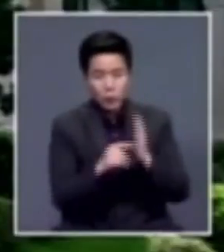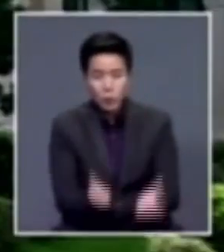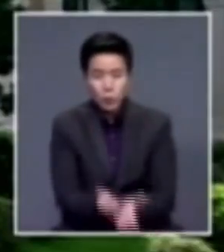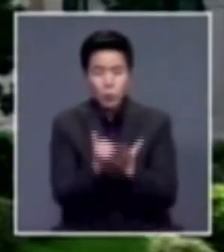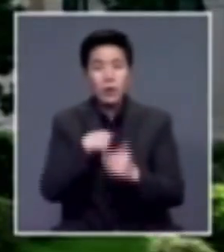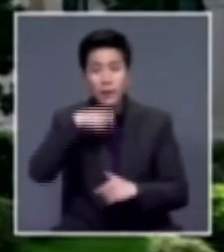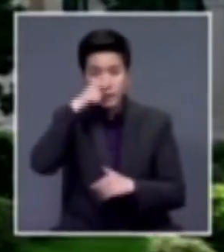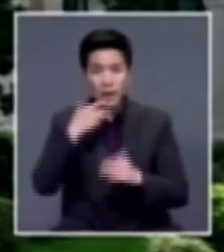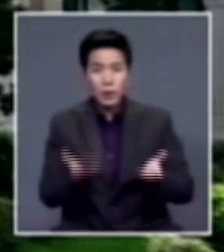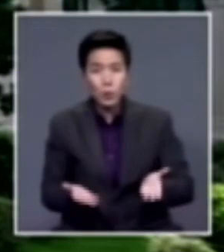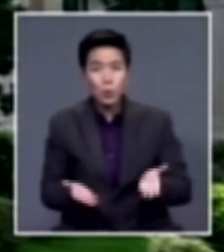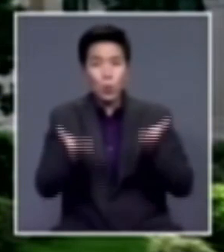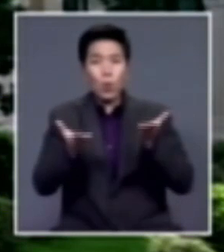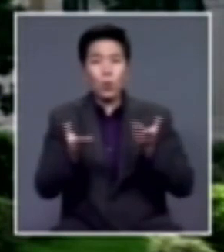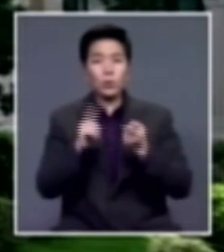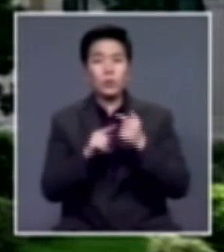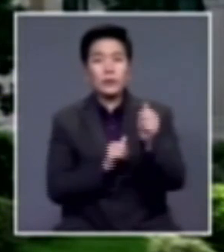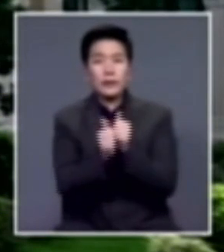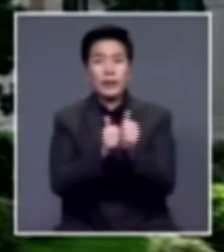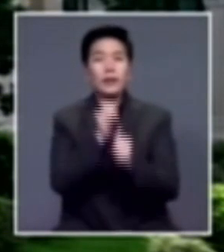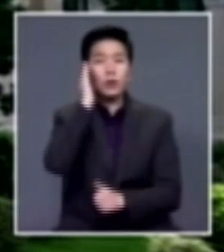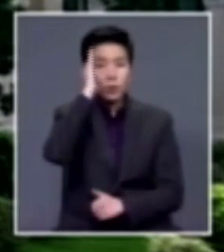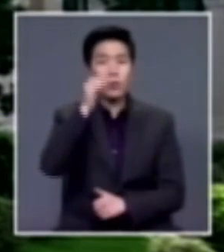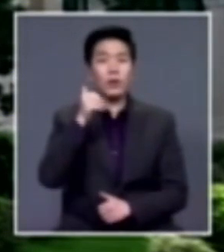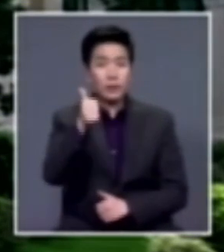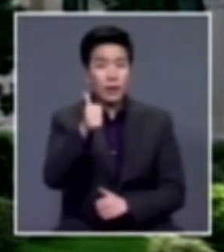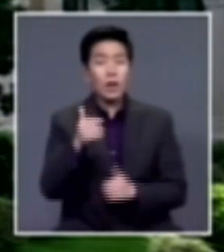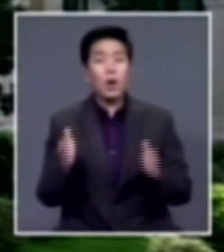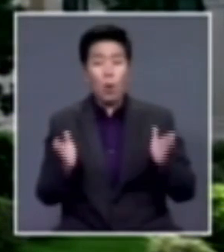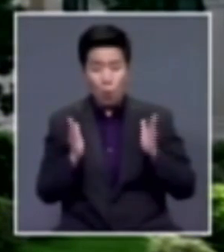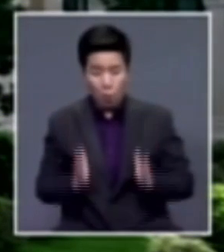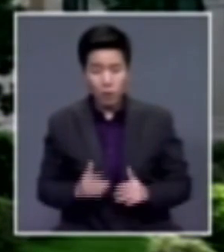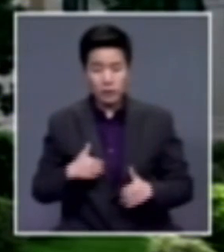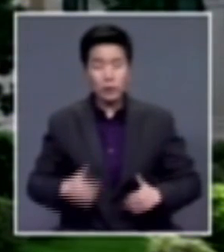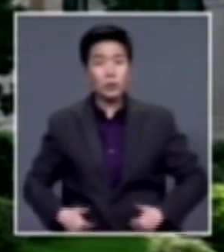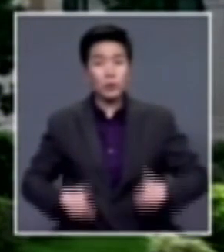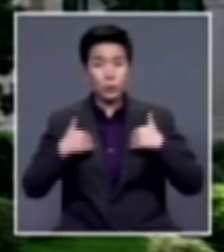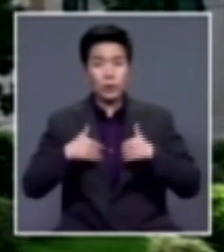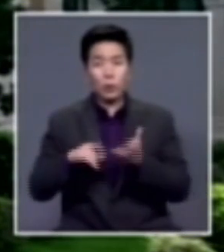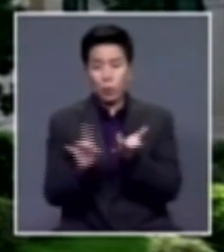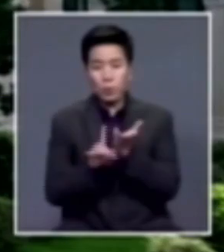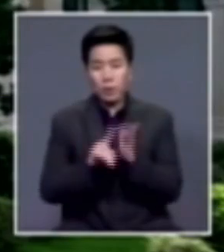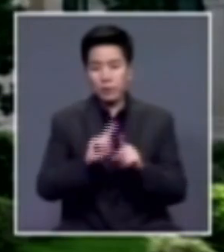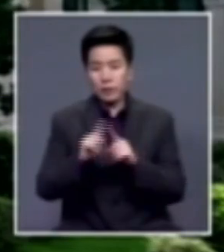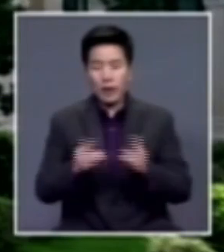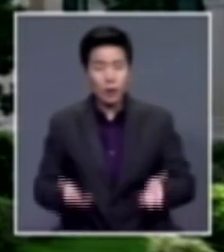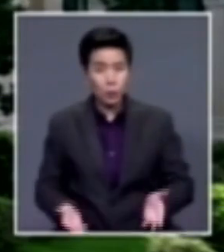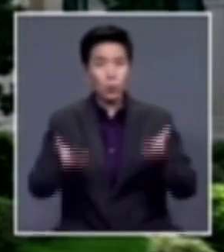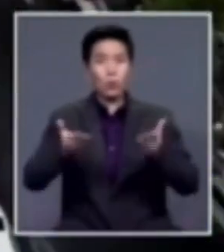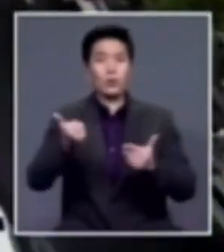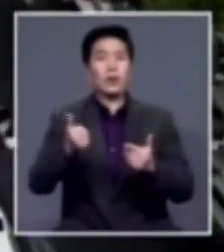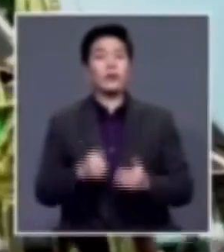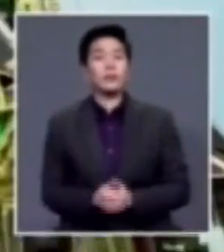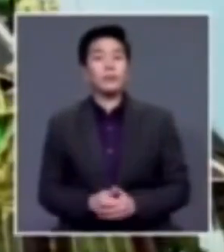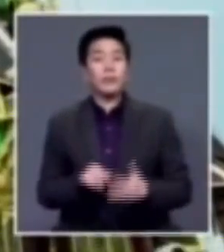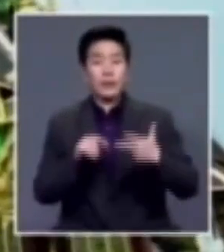ยกระดับศักยภาพและขีดความสามารถในการแข่งขันของประเทศรวมทั้งคุณภาพชีวิตของประชาชนในภาพรวมของประเทศ